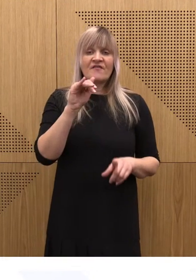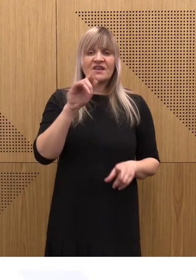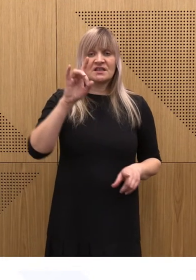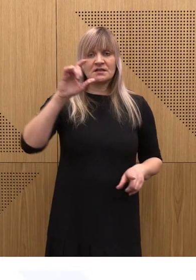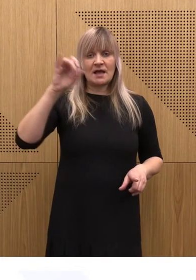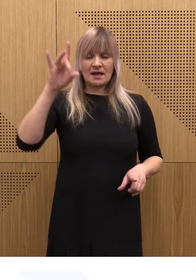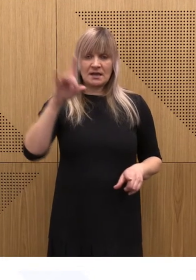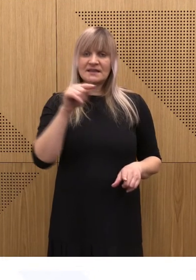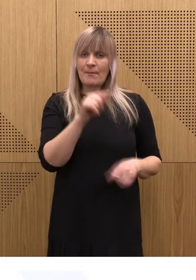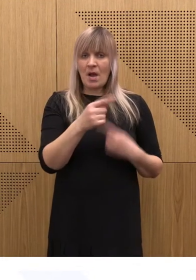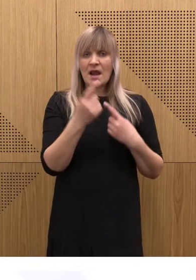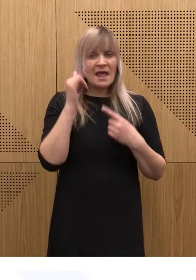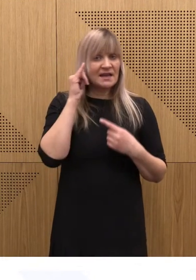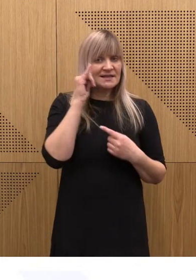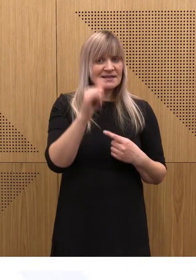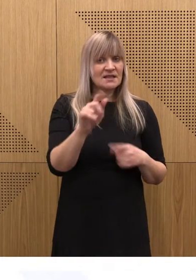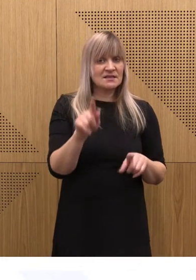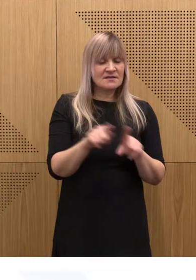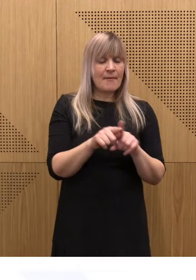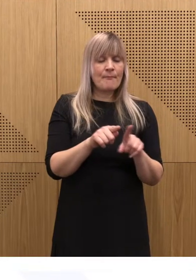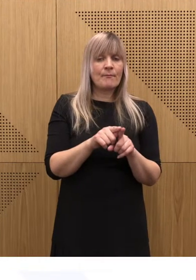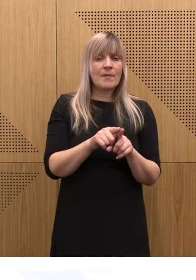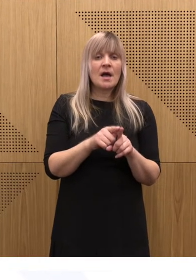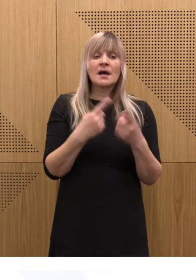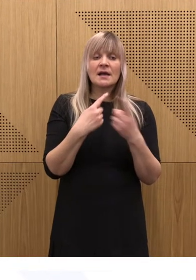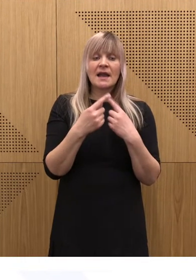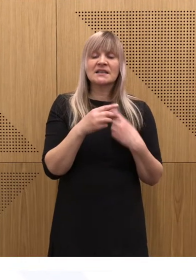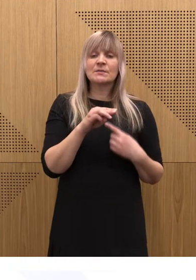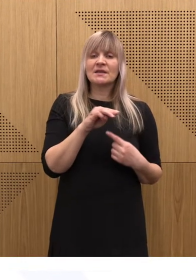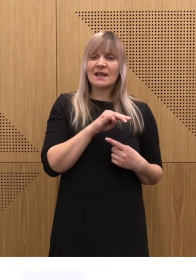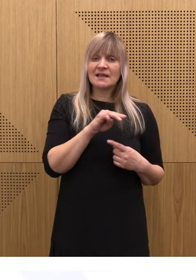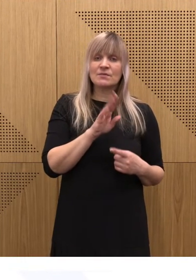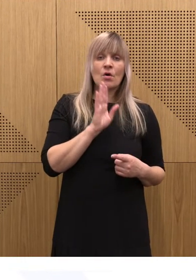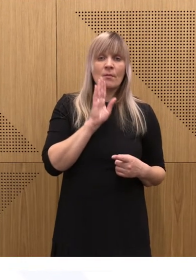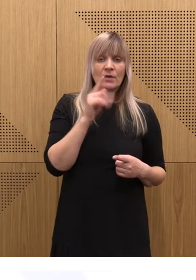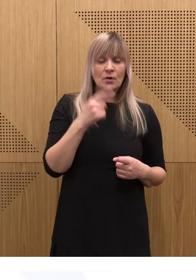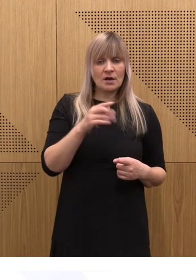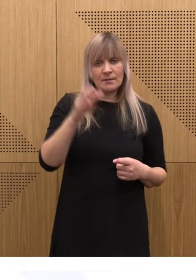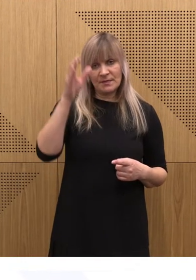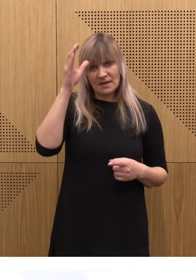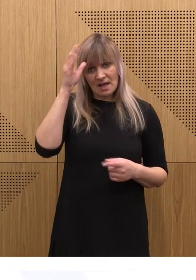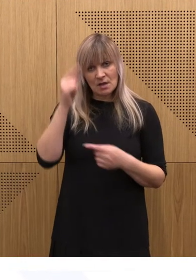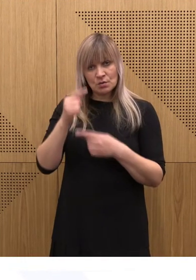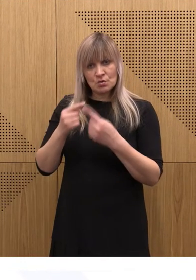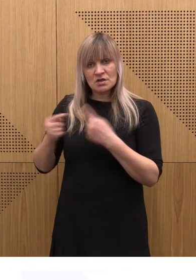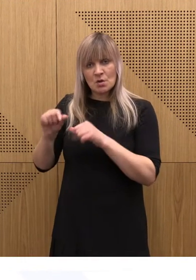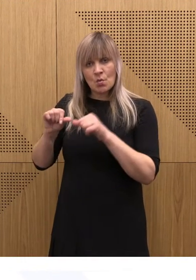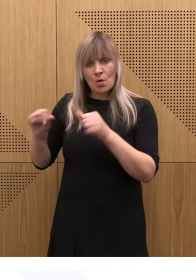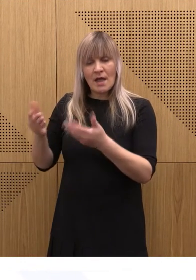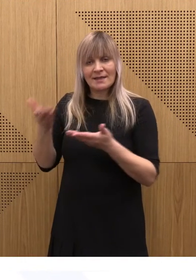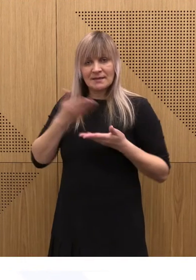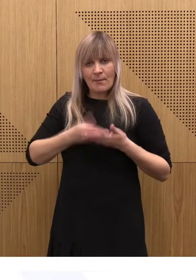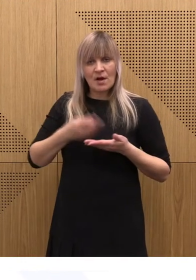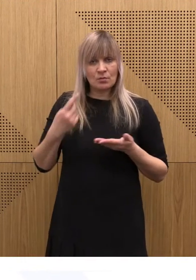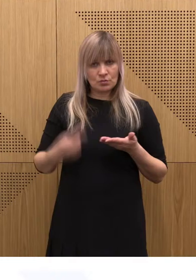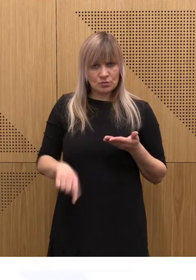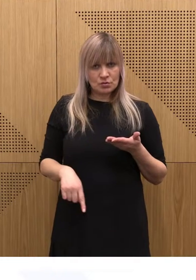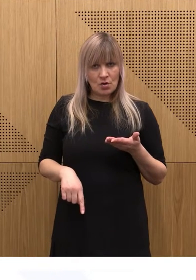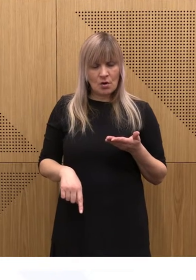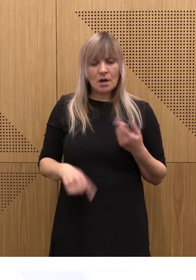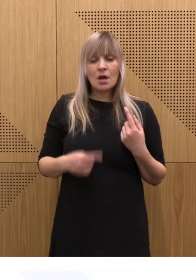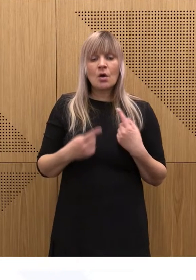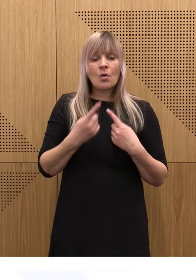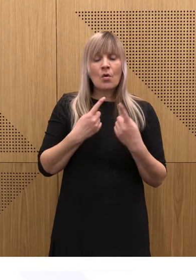just rääksin sellest, et me teisipäeva hommikul olime saanud teadusnõukoja ettepanekud ja see